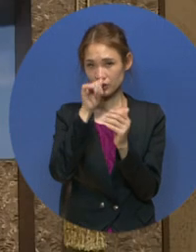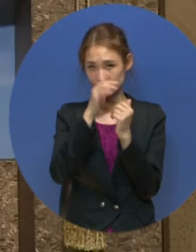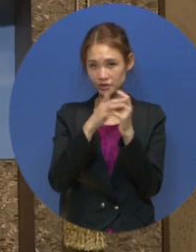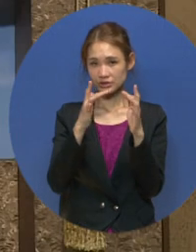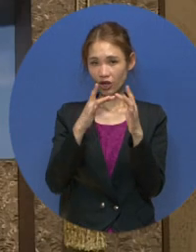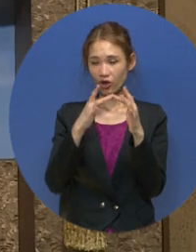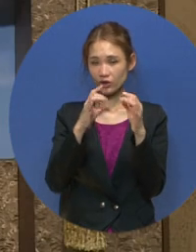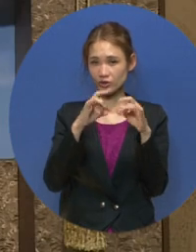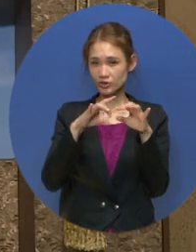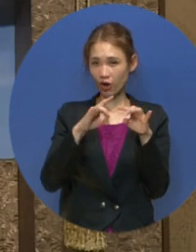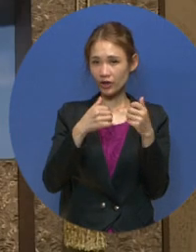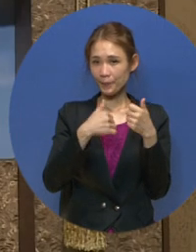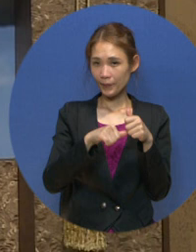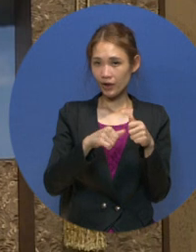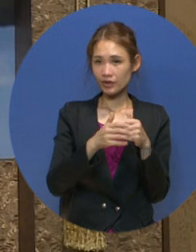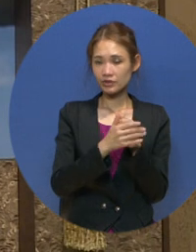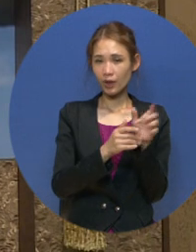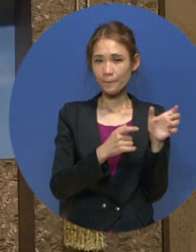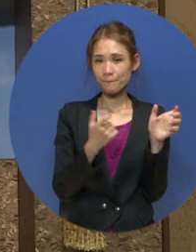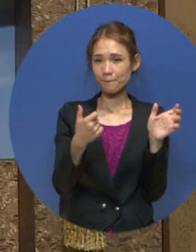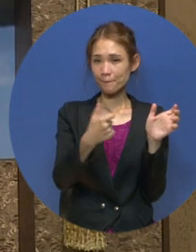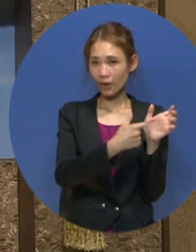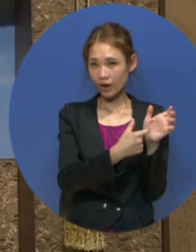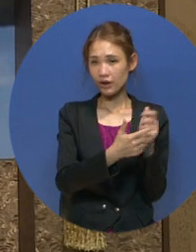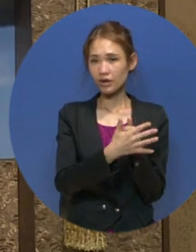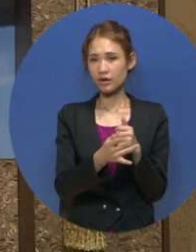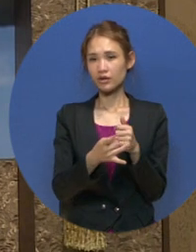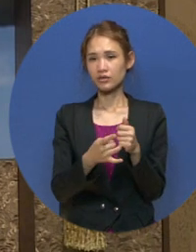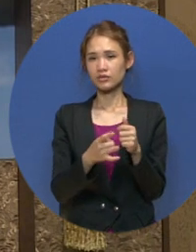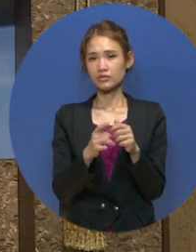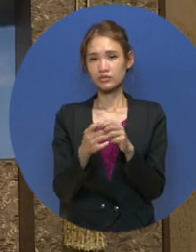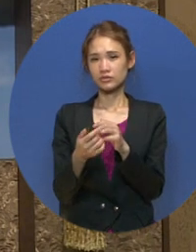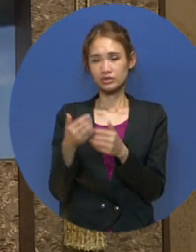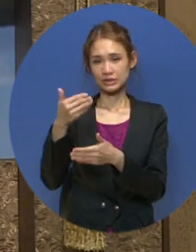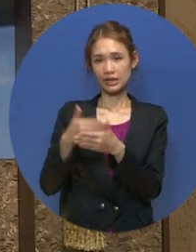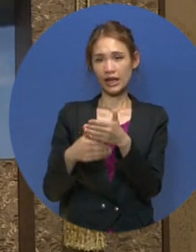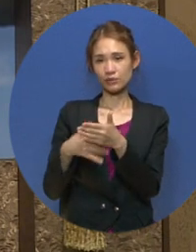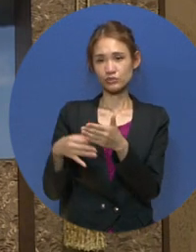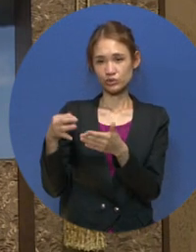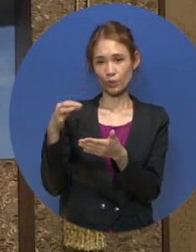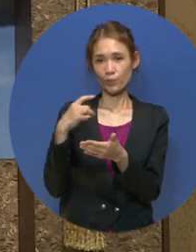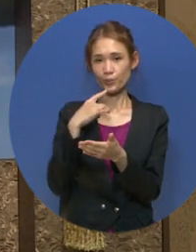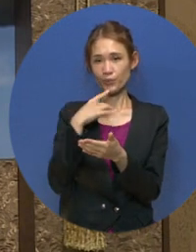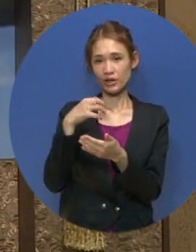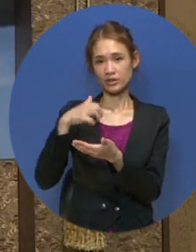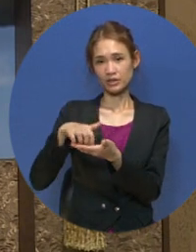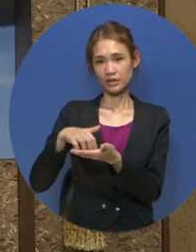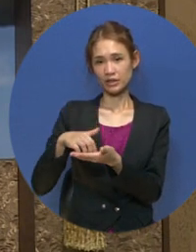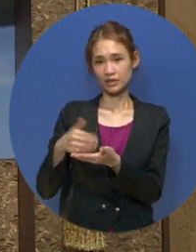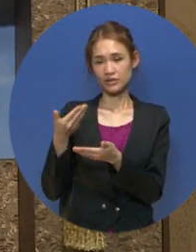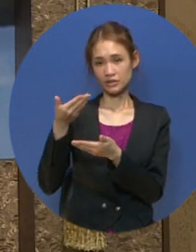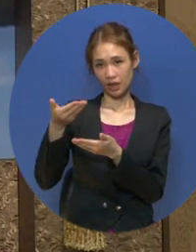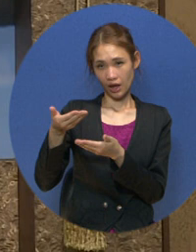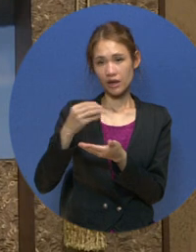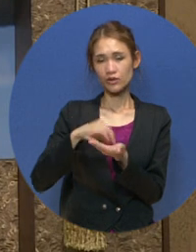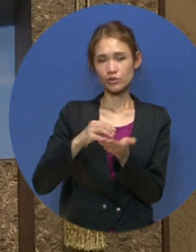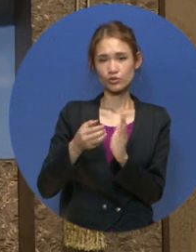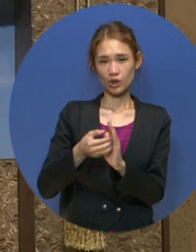있어서 바코드로 찍고 예. 또 거기에 나오는 거스름돈만 카운터에서 줄 수 있을